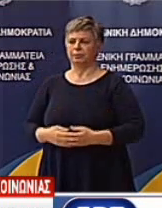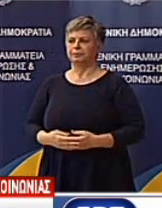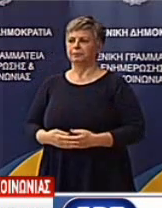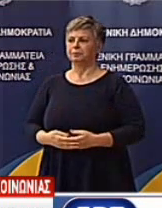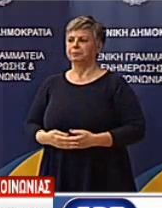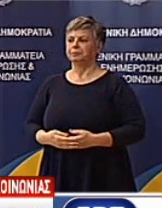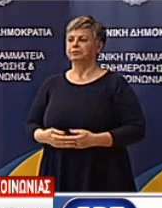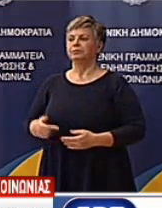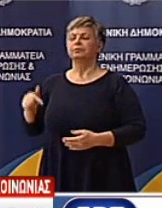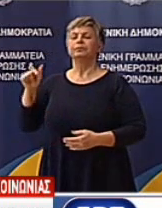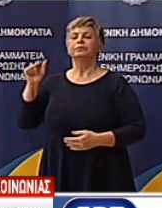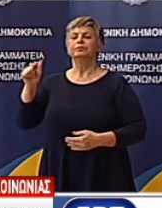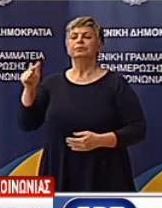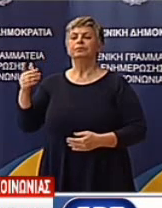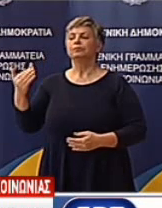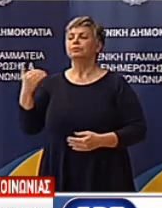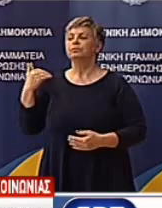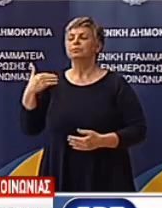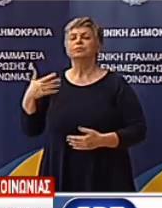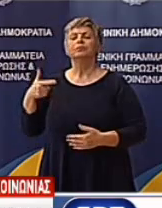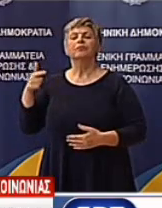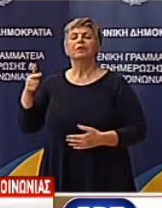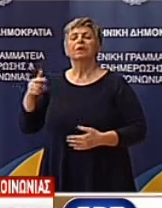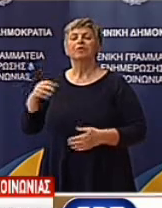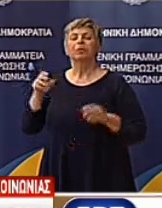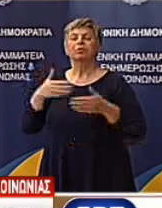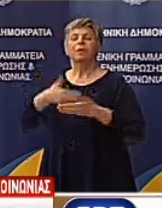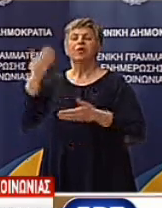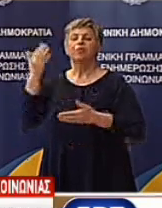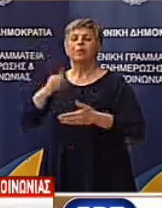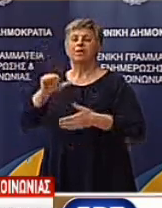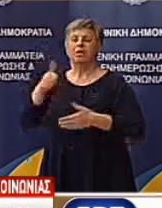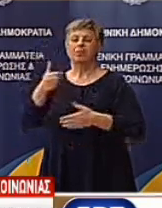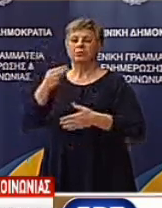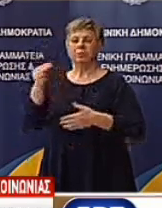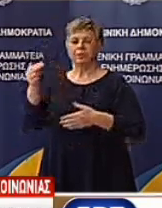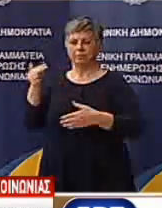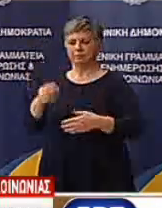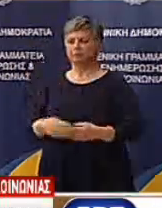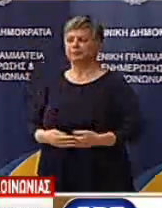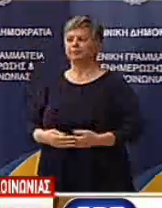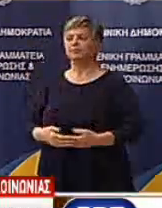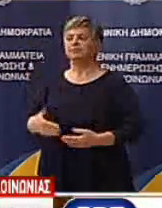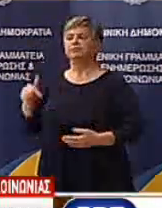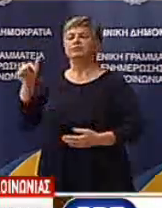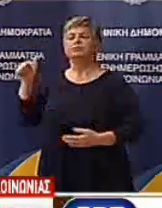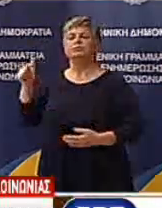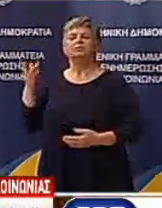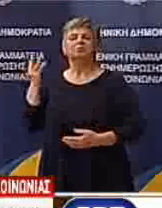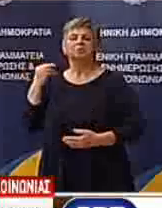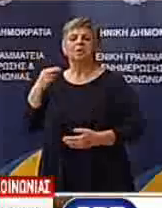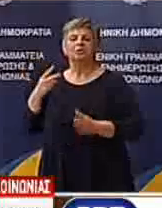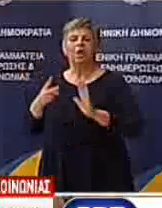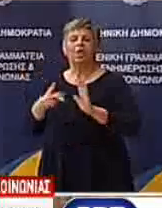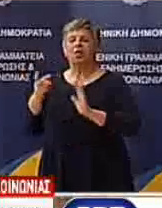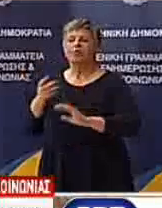Κύριε Μακρυγιάννη. Μακρυγιάννης από Πρώτο Θέμα. Κύριε Γεροβασίλη, σας άκουσα να λέτε δύο φορές για πολιτικά και